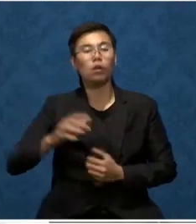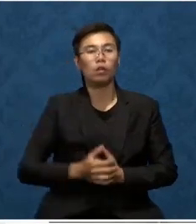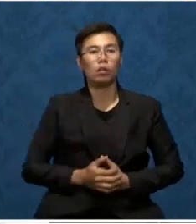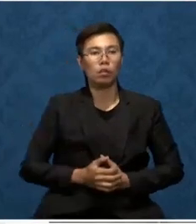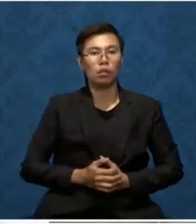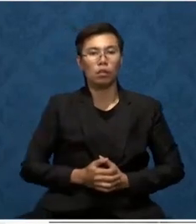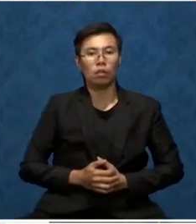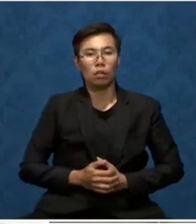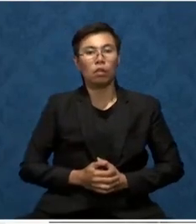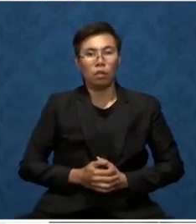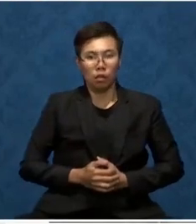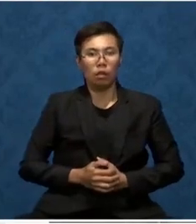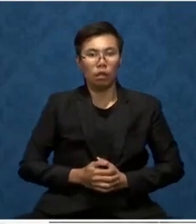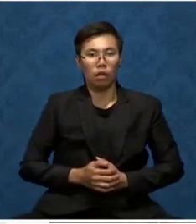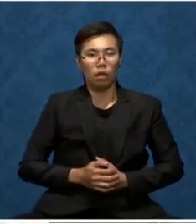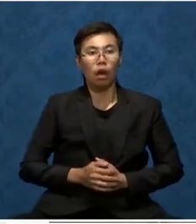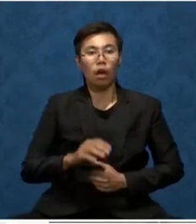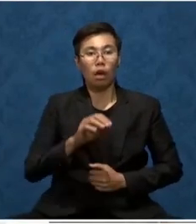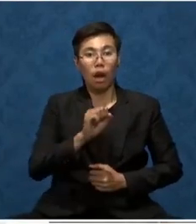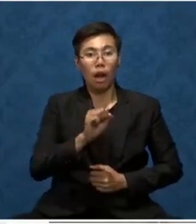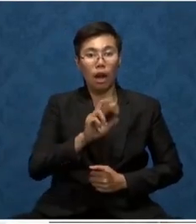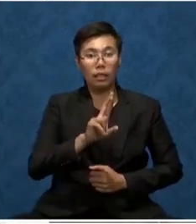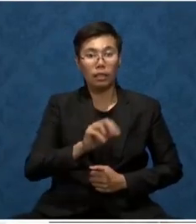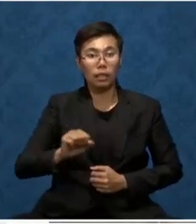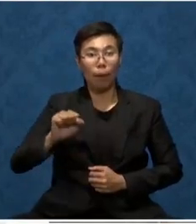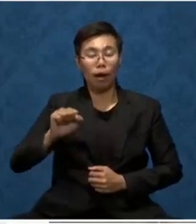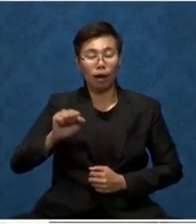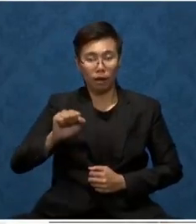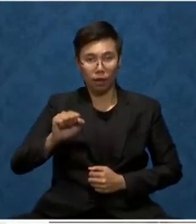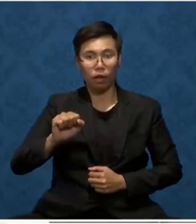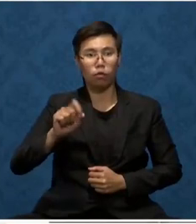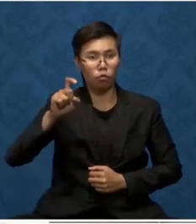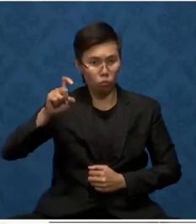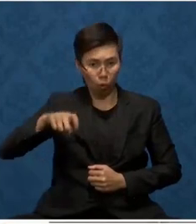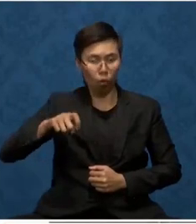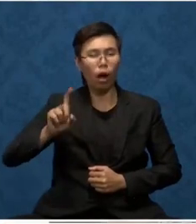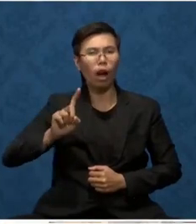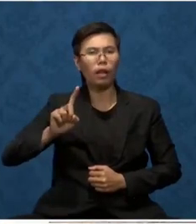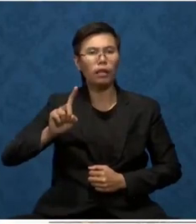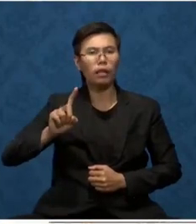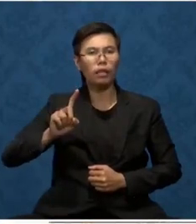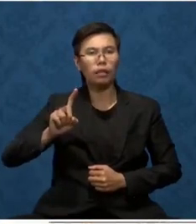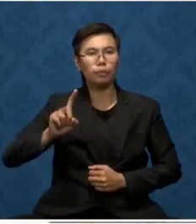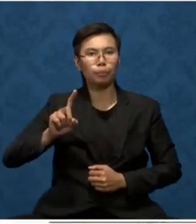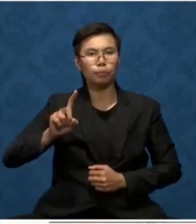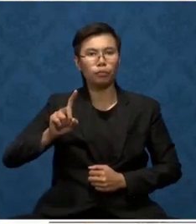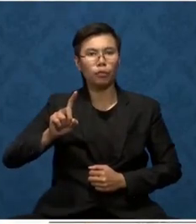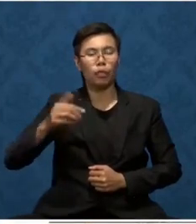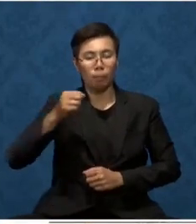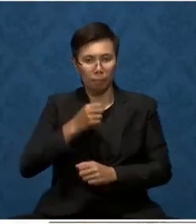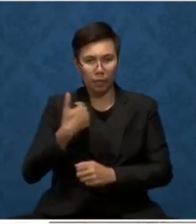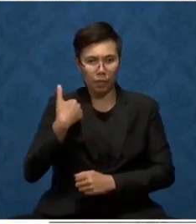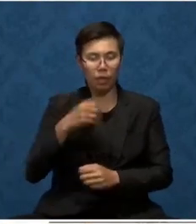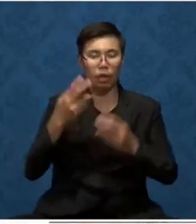หน้าที่ของรัฐสภาจะต้องไปพูดทำให้เกิดนายกรัฐมนตรี